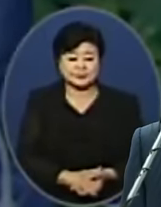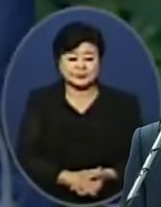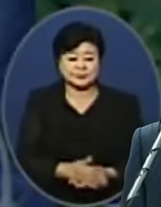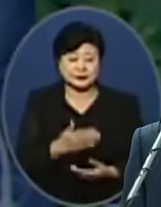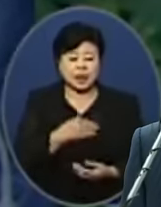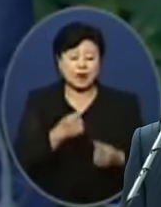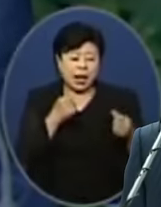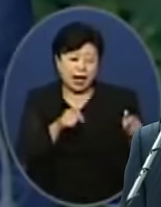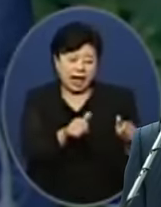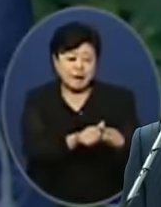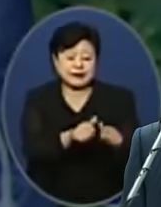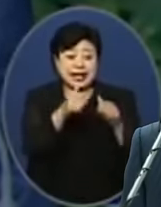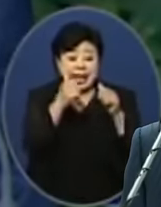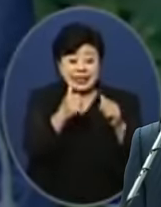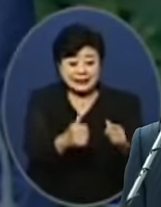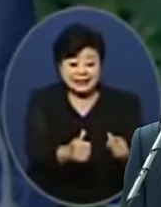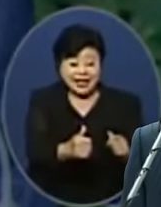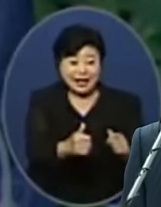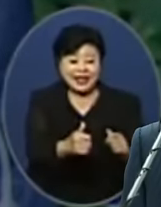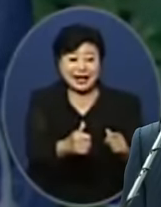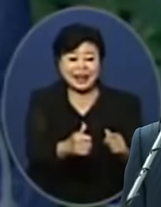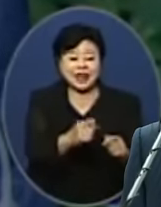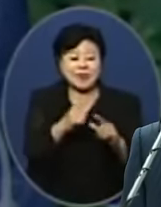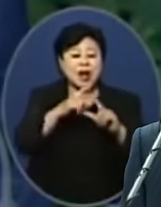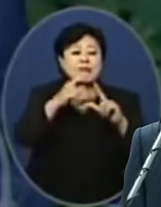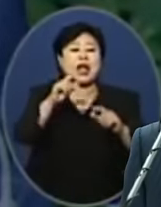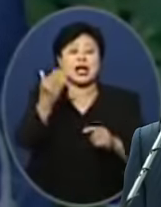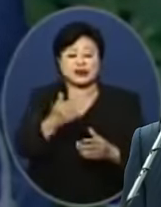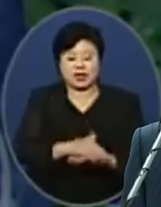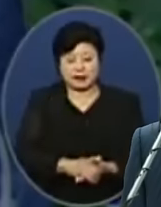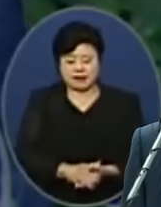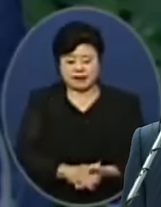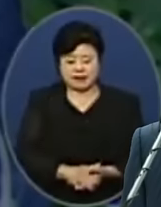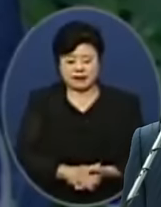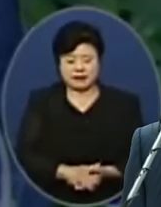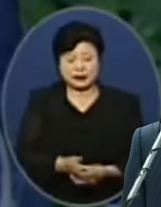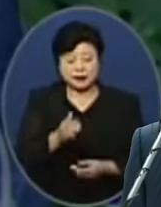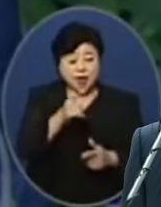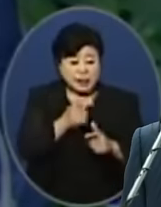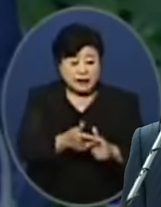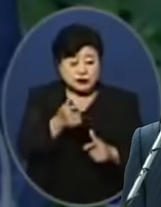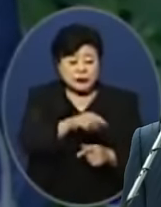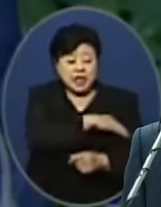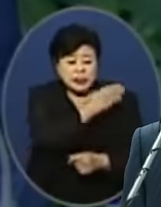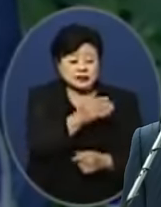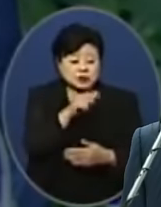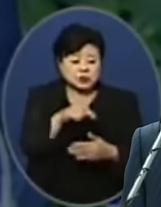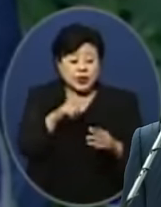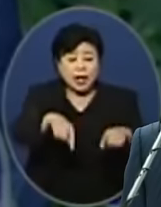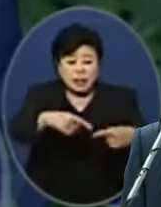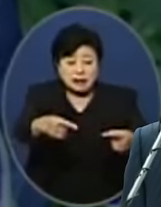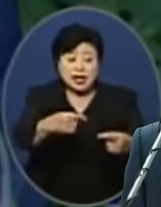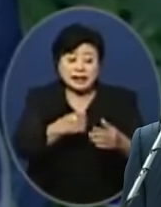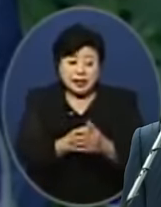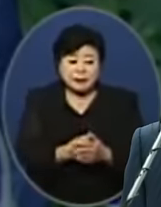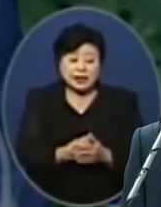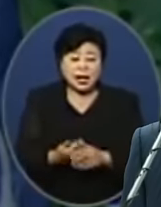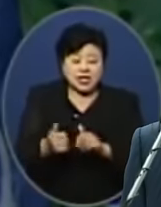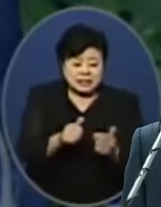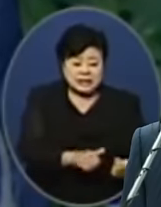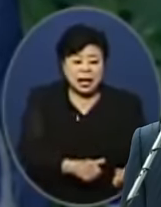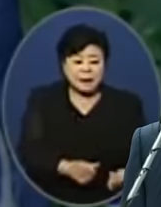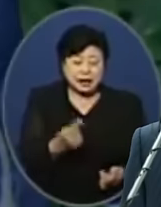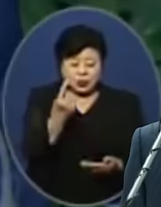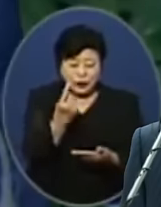나와 같이 계신다. 그렇게 자꾸 말씀하십시오. 그러면 예수님의 능력 속에 들어가 있으므로 사망의 한